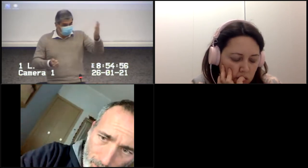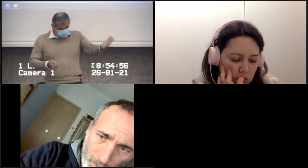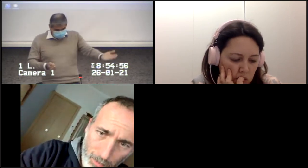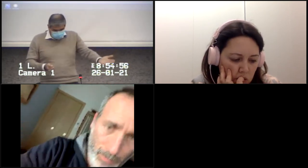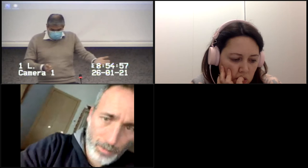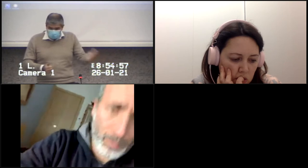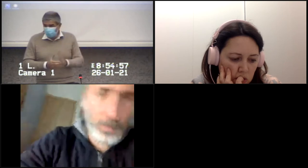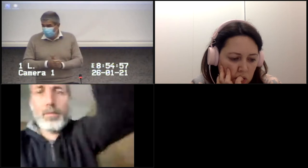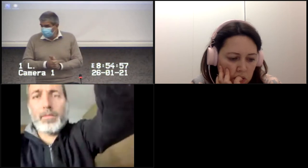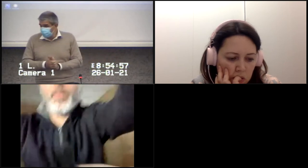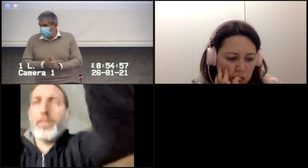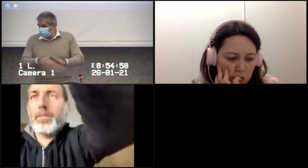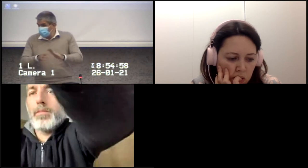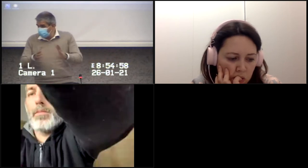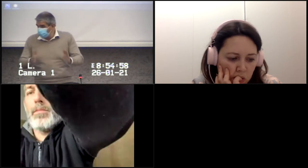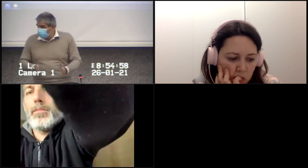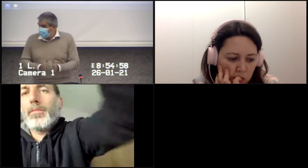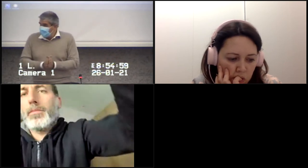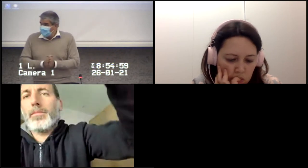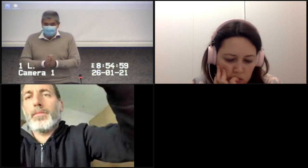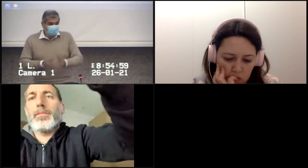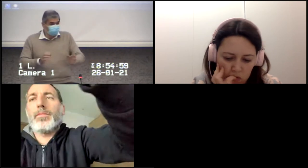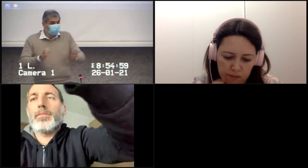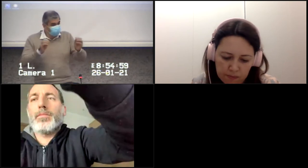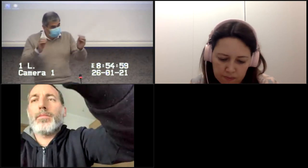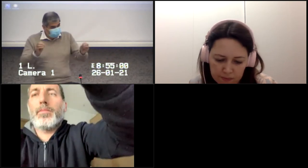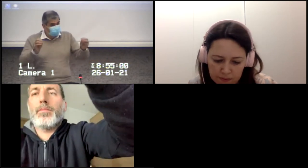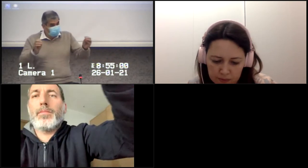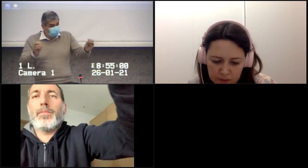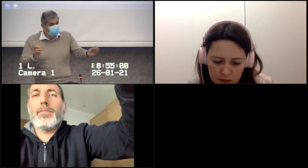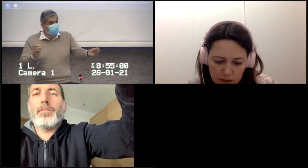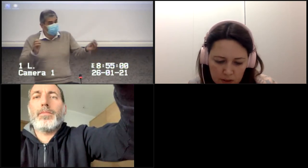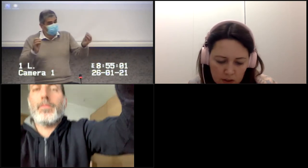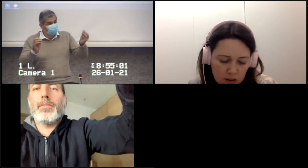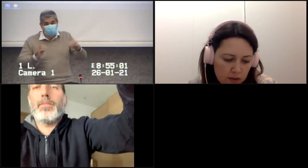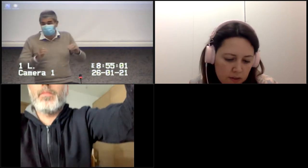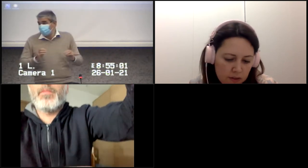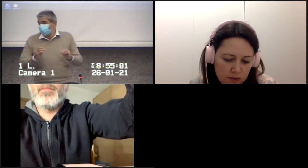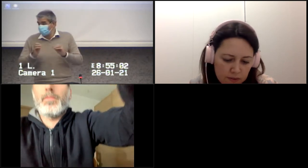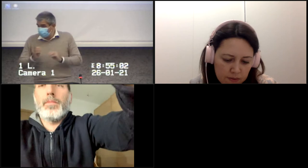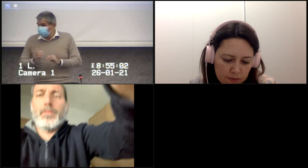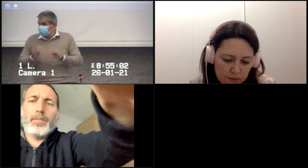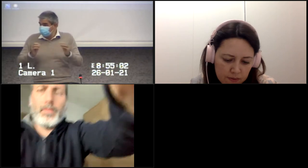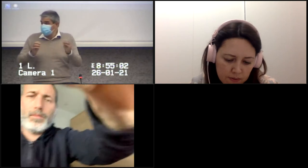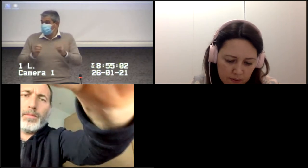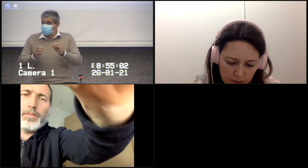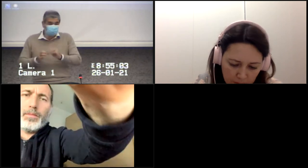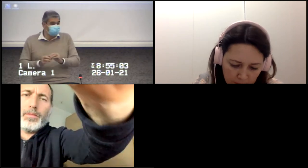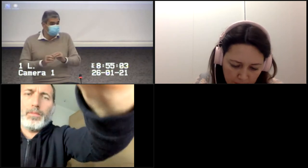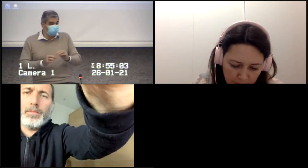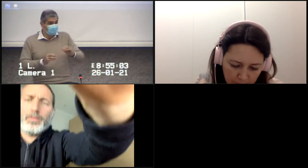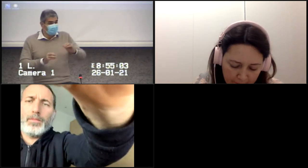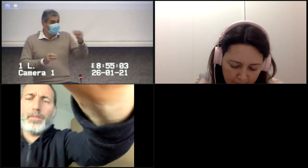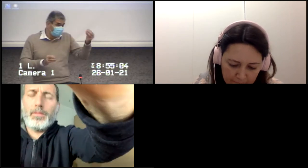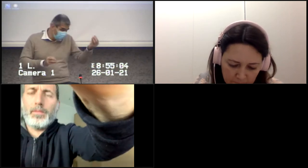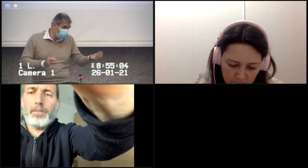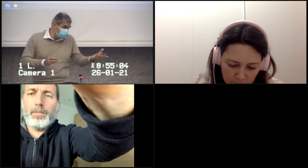Tant'era che vi ho fatto cenno e poi chiudo, ma sono informazioni che vi do per darvi, consentirvi di dare un